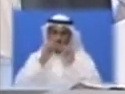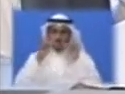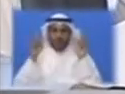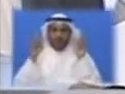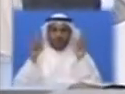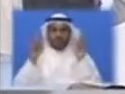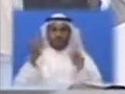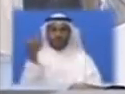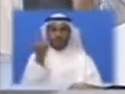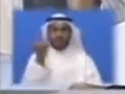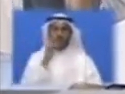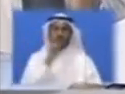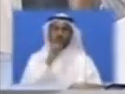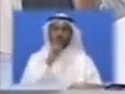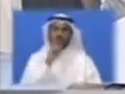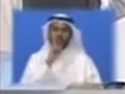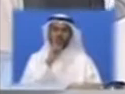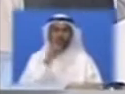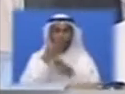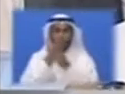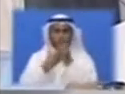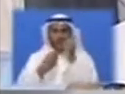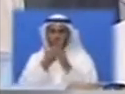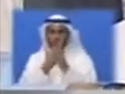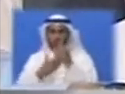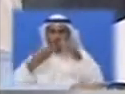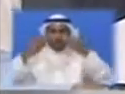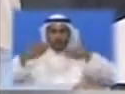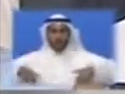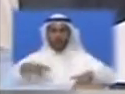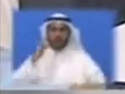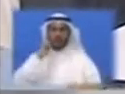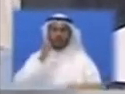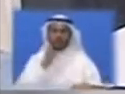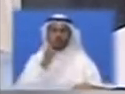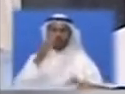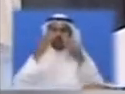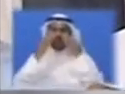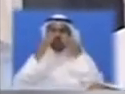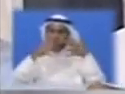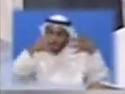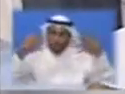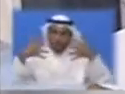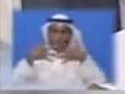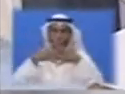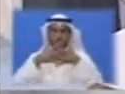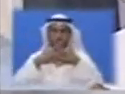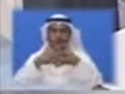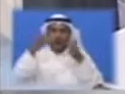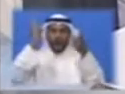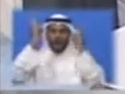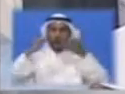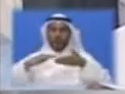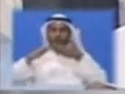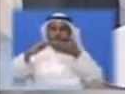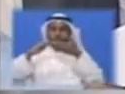جدا لهذه الأمهات، يعني لا يستحق بالفعل، استحقوا